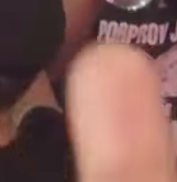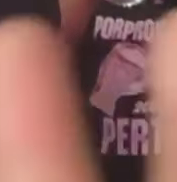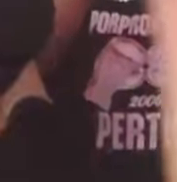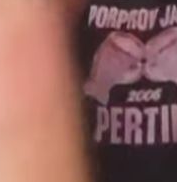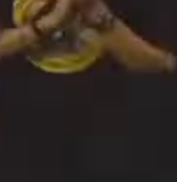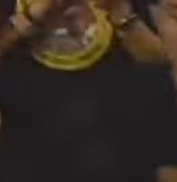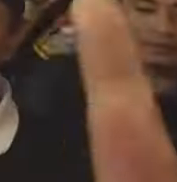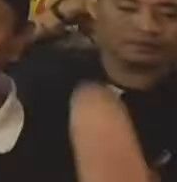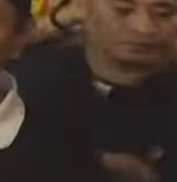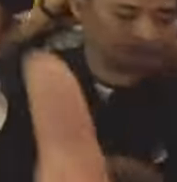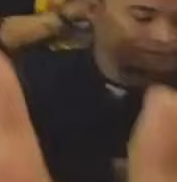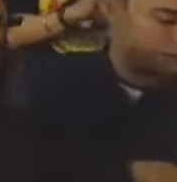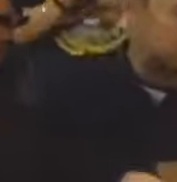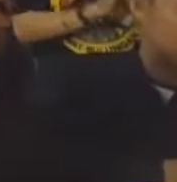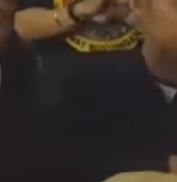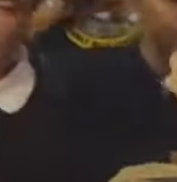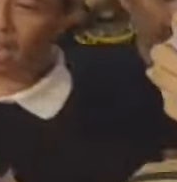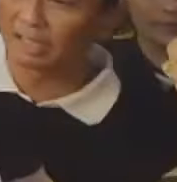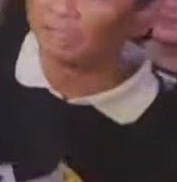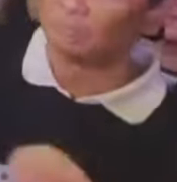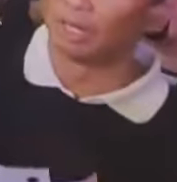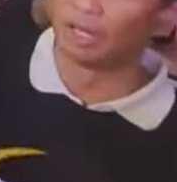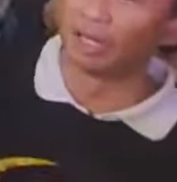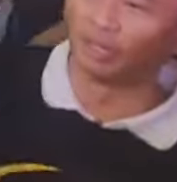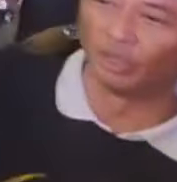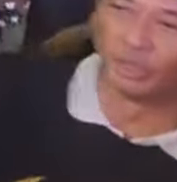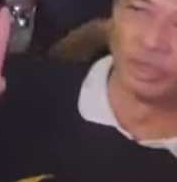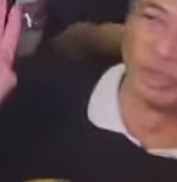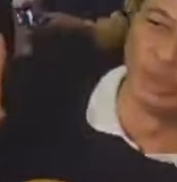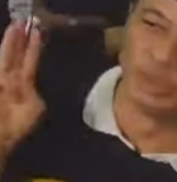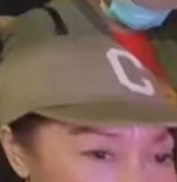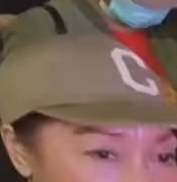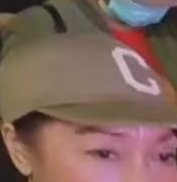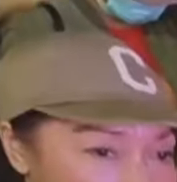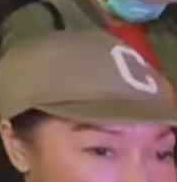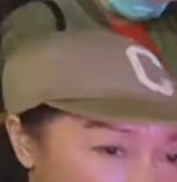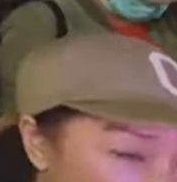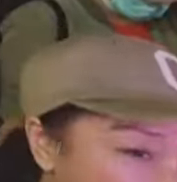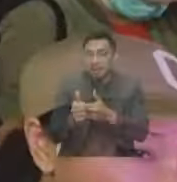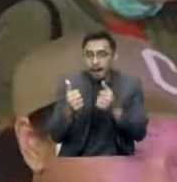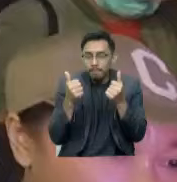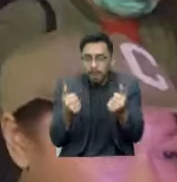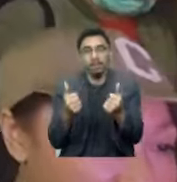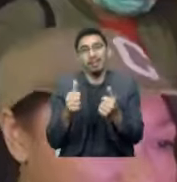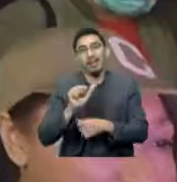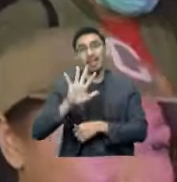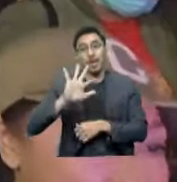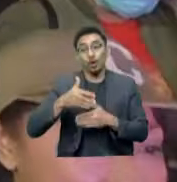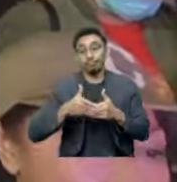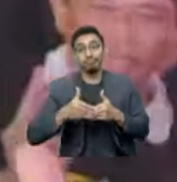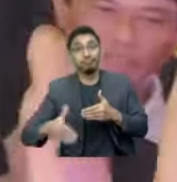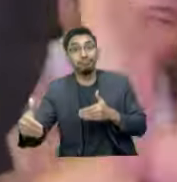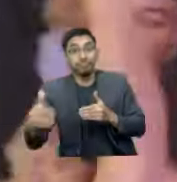Arsyad Rashid, pemenangan Ganjar Mahfud harus dilakukan secara gotong royong agar Indonesia mempunyai pemimpin hebat untuk 5 tahun ke